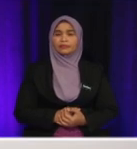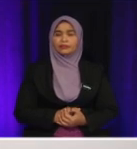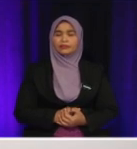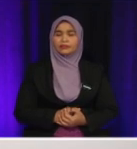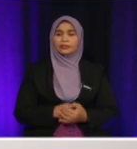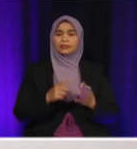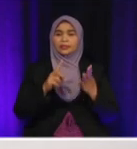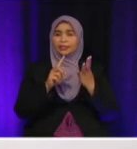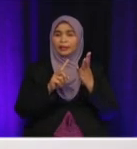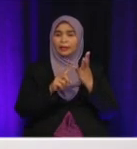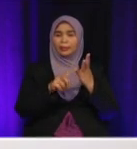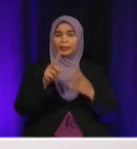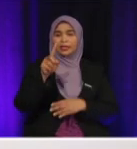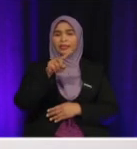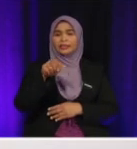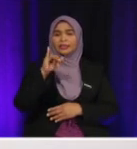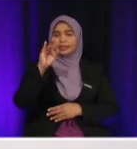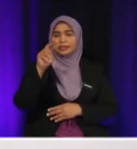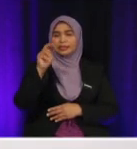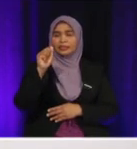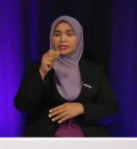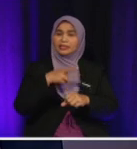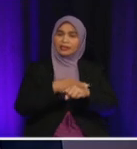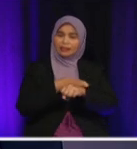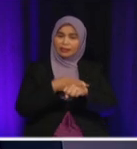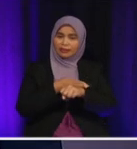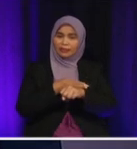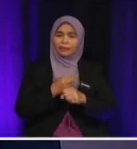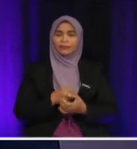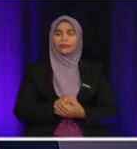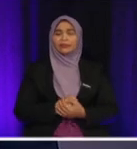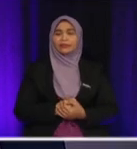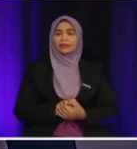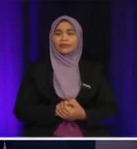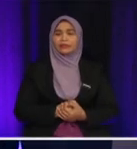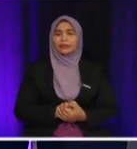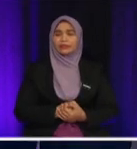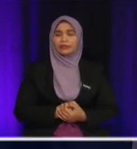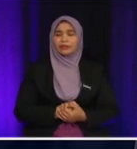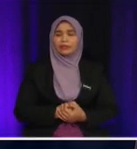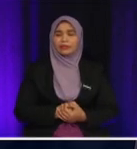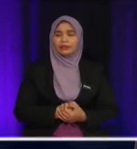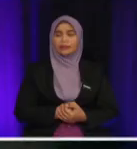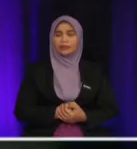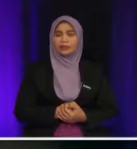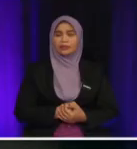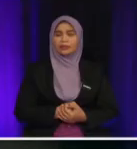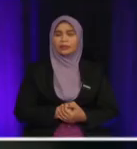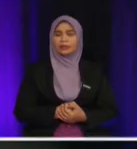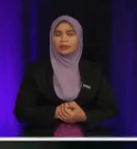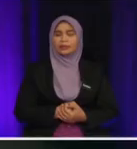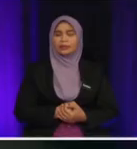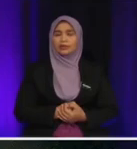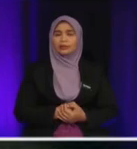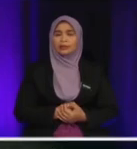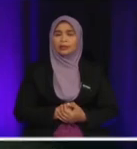Zina. Zina. Ada satu lagi yang belum disebut iaitu? Aiman, ingat tak ada satu lagi, Aiman? Apa tu? Bagi cat kepada